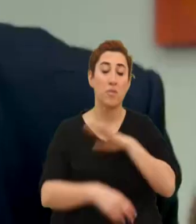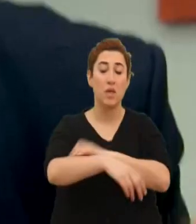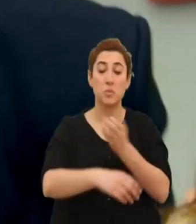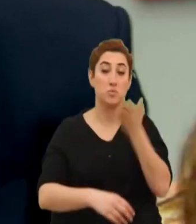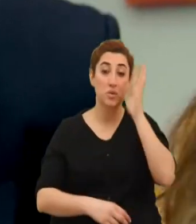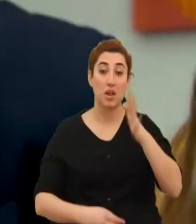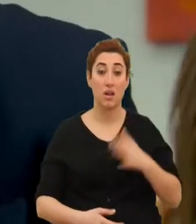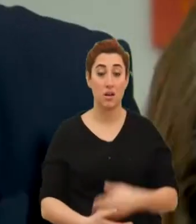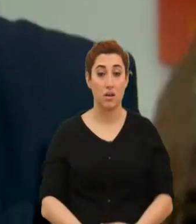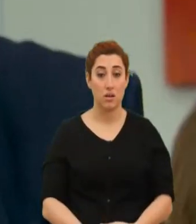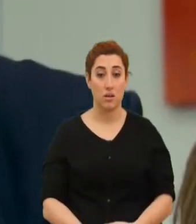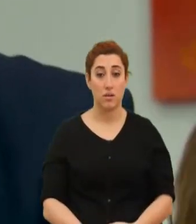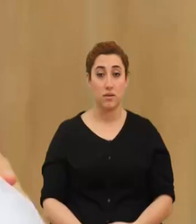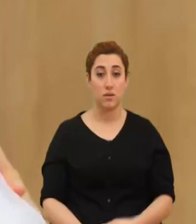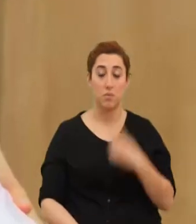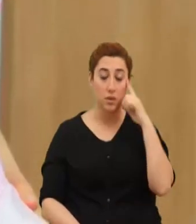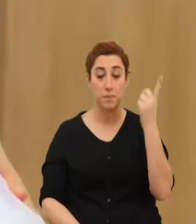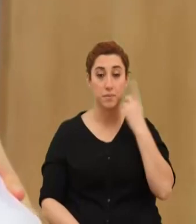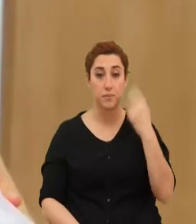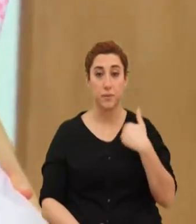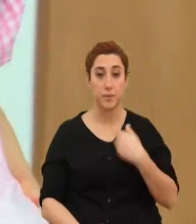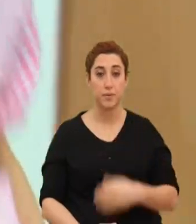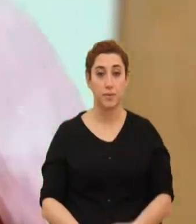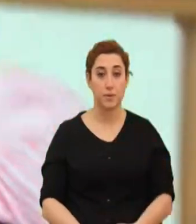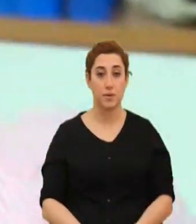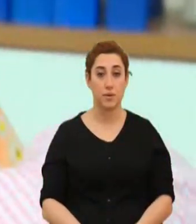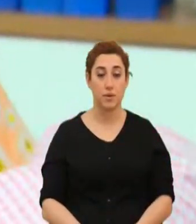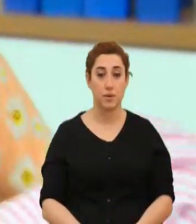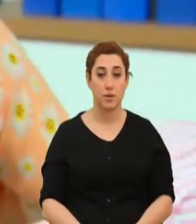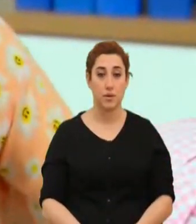Tansiyonum çıktı herhalde. Başım dönüyor.